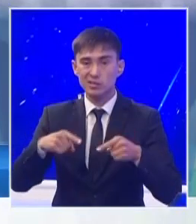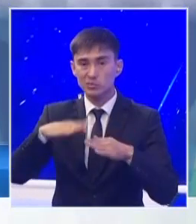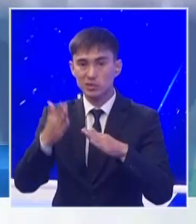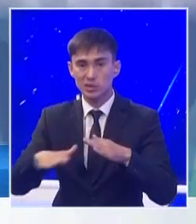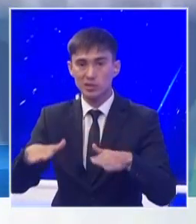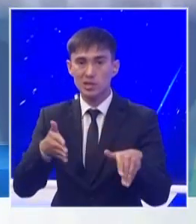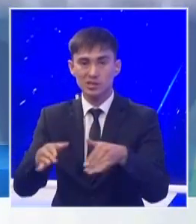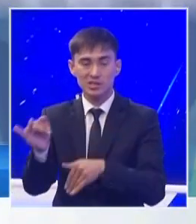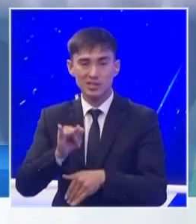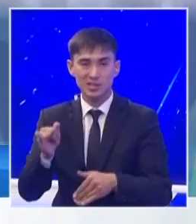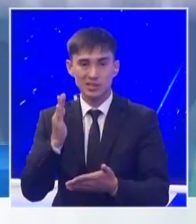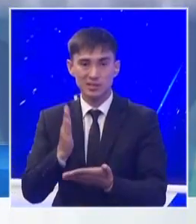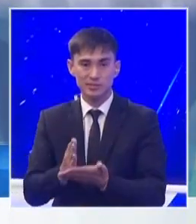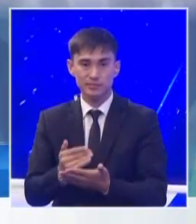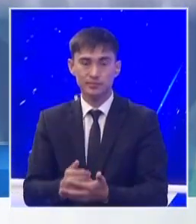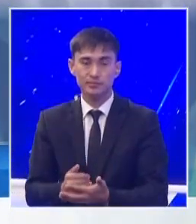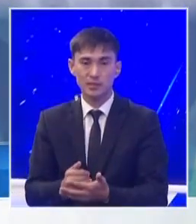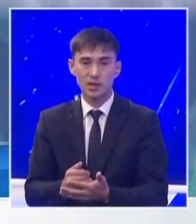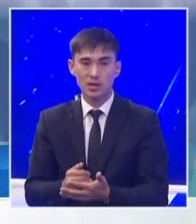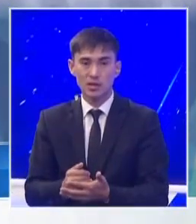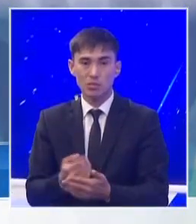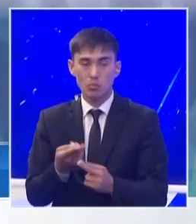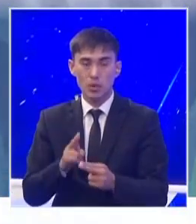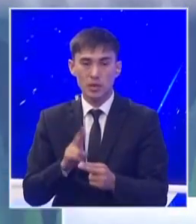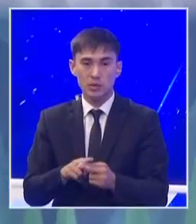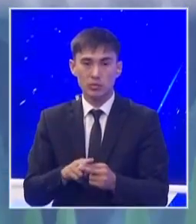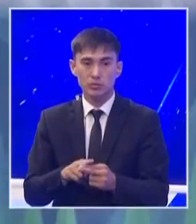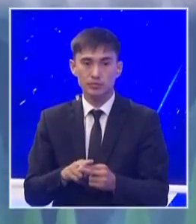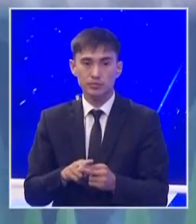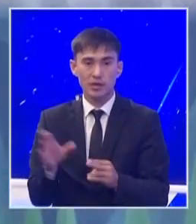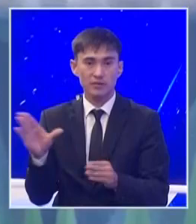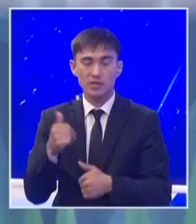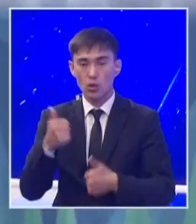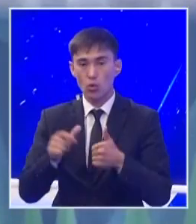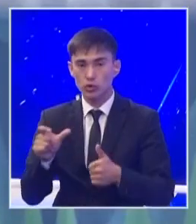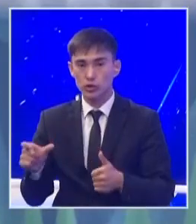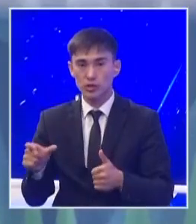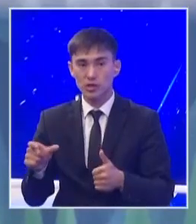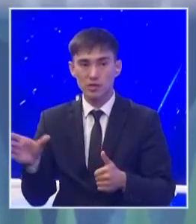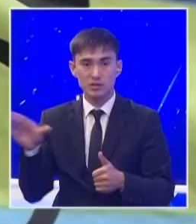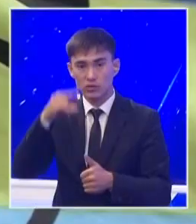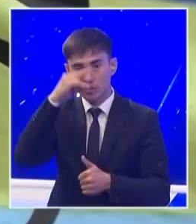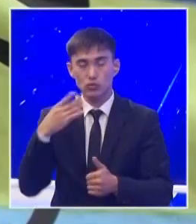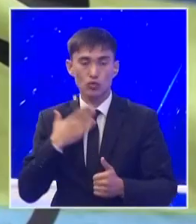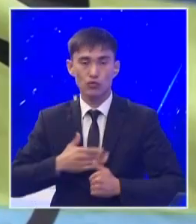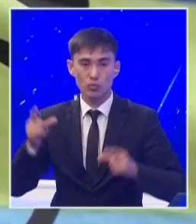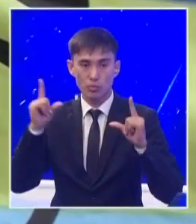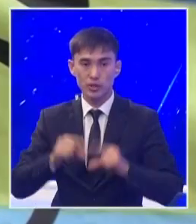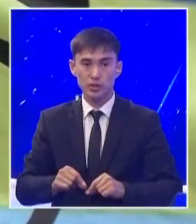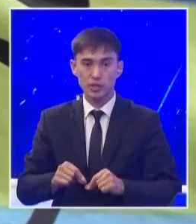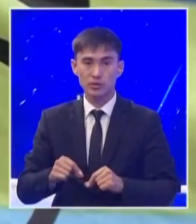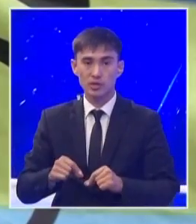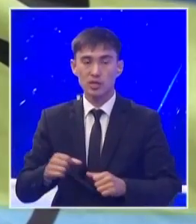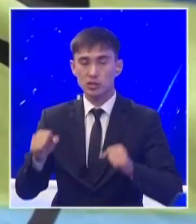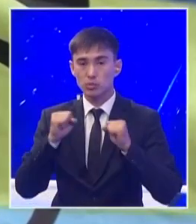очень интересные рельефы, поэтому ну, все гонщики со всего Казахстана с удовольствием к нам приезжают.